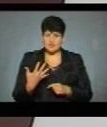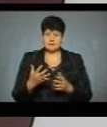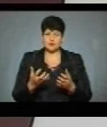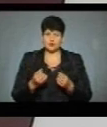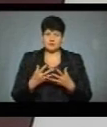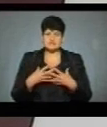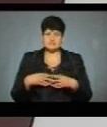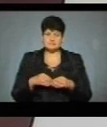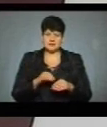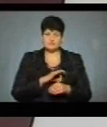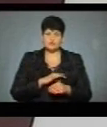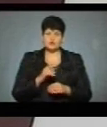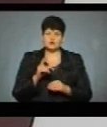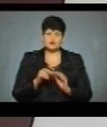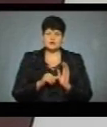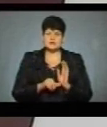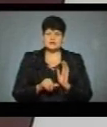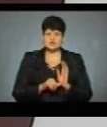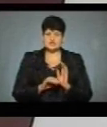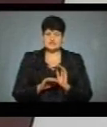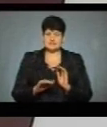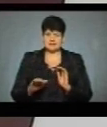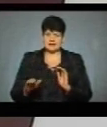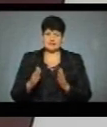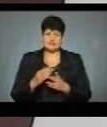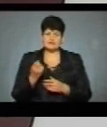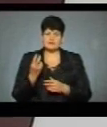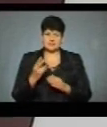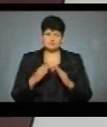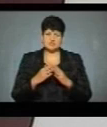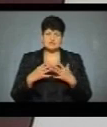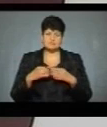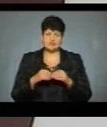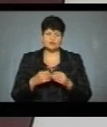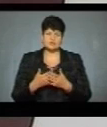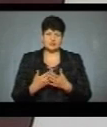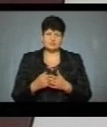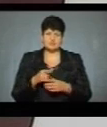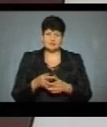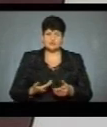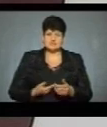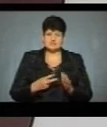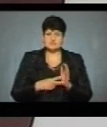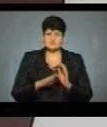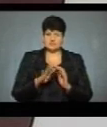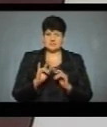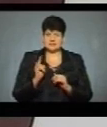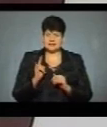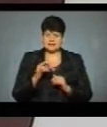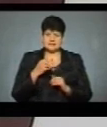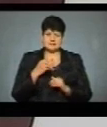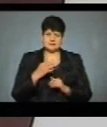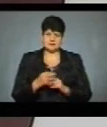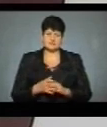сімей, у яких виховують 166 дітей. Є 12 будинків сімейного типу, там проживають 74 дитини, повідомила